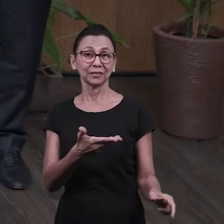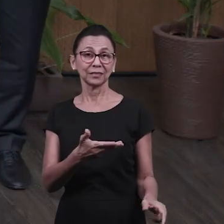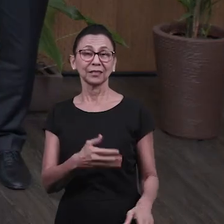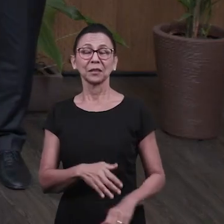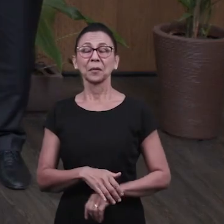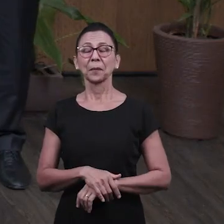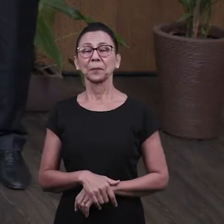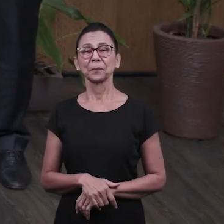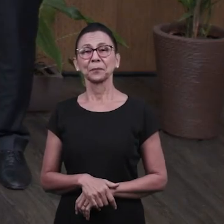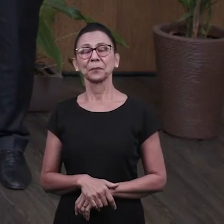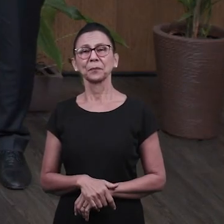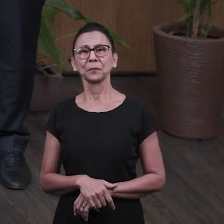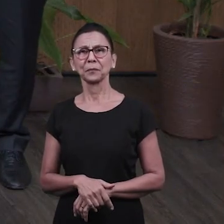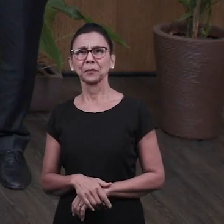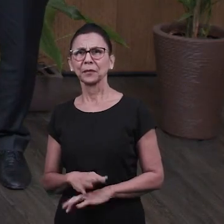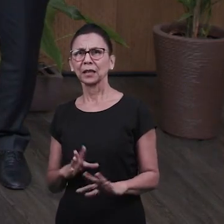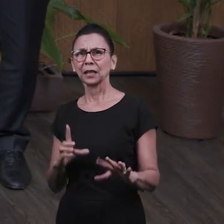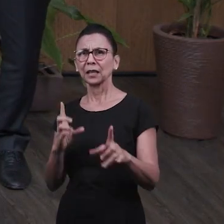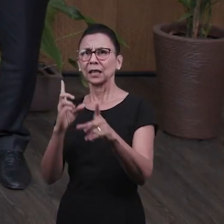homme.